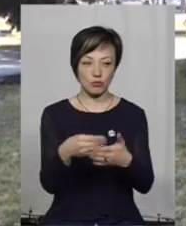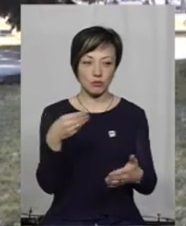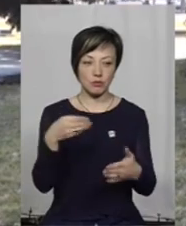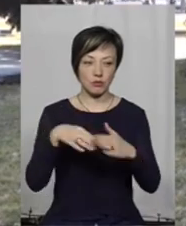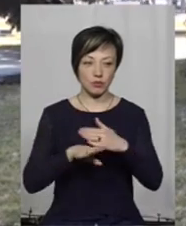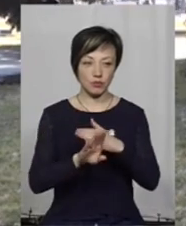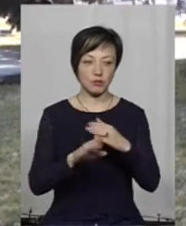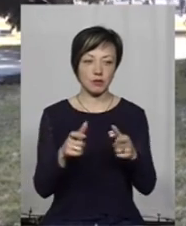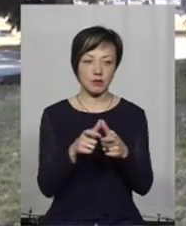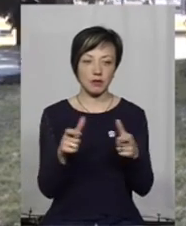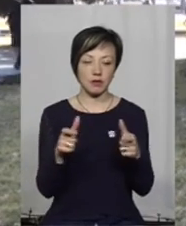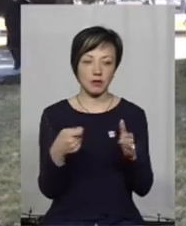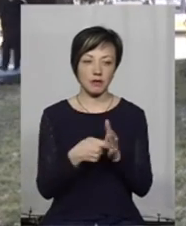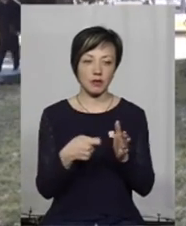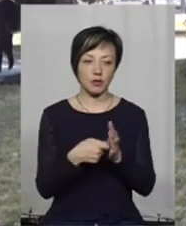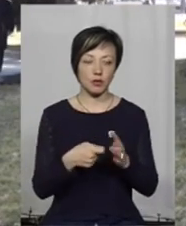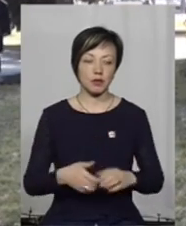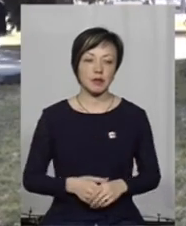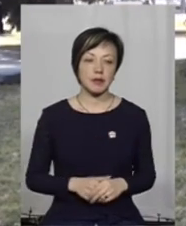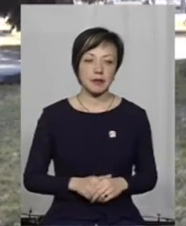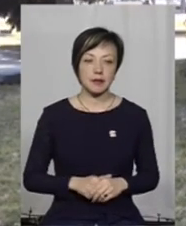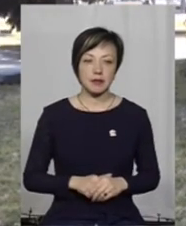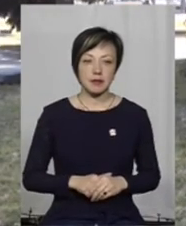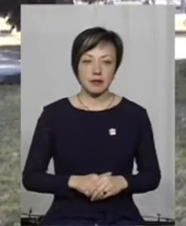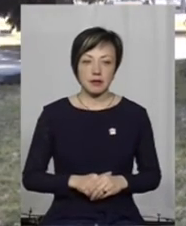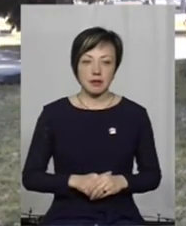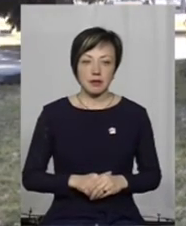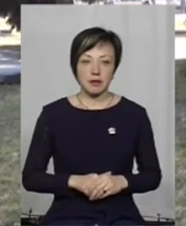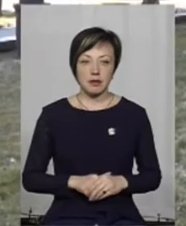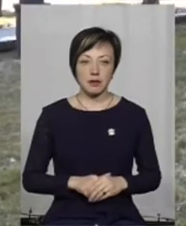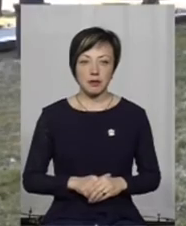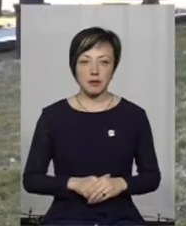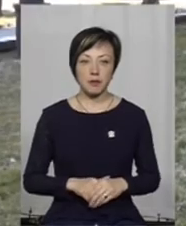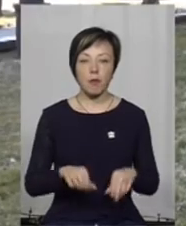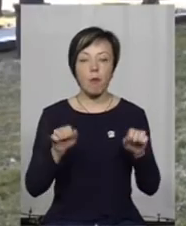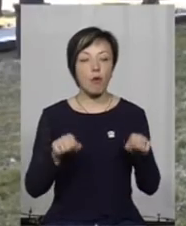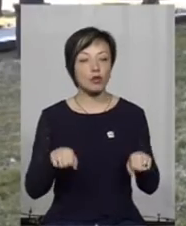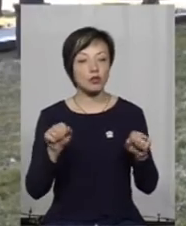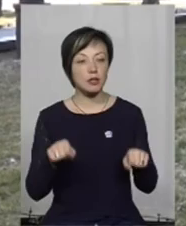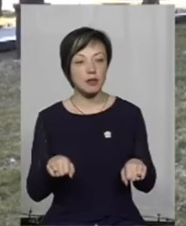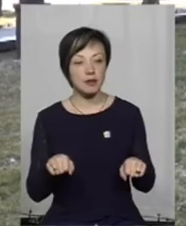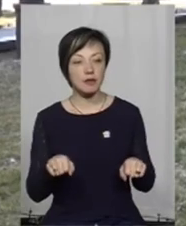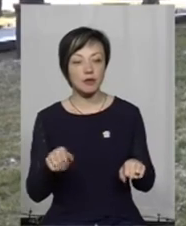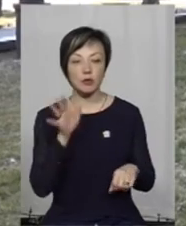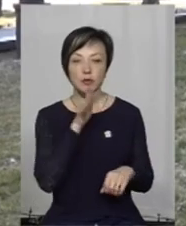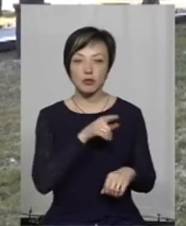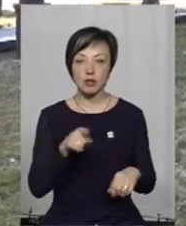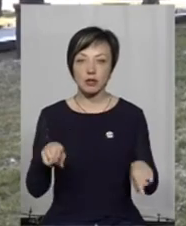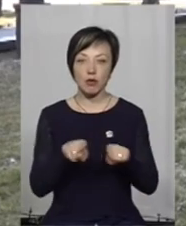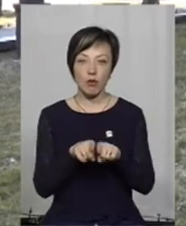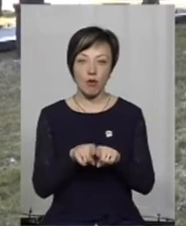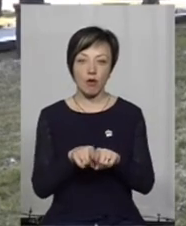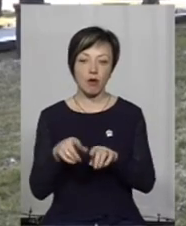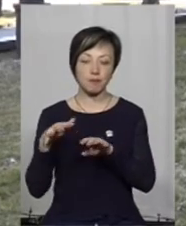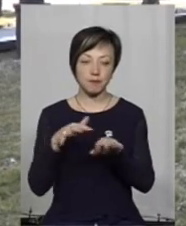щоб там сусід міг теж просканувати її. Можливо, десь під час такого великого